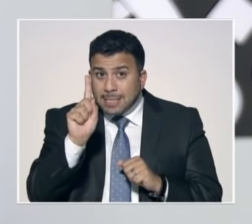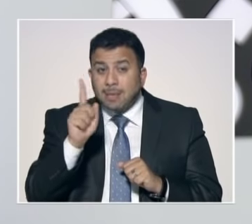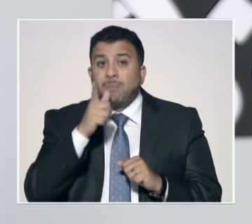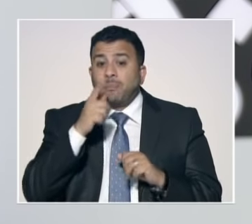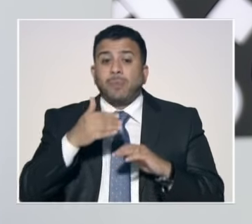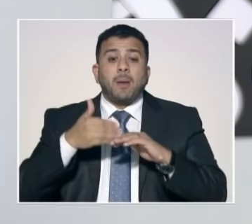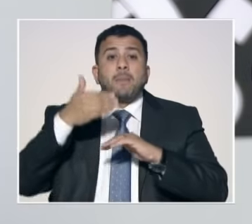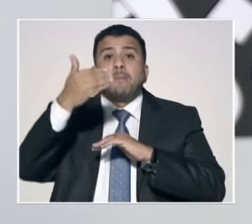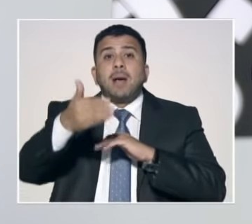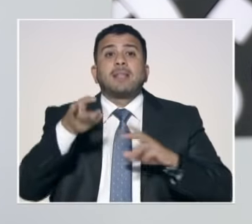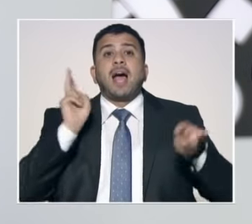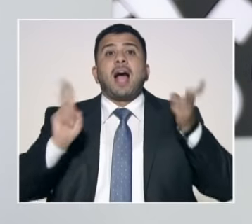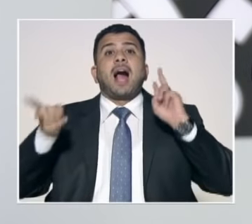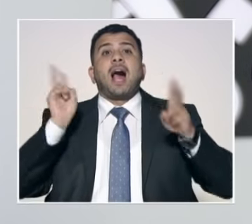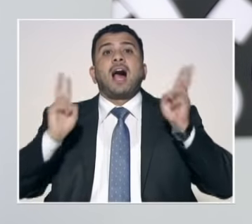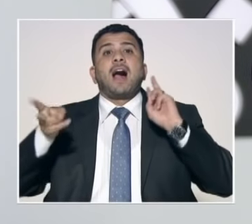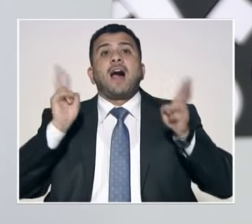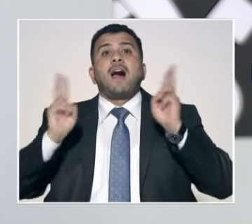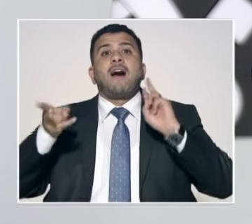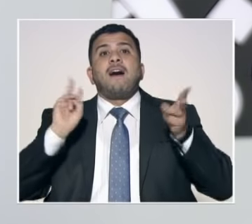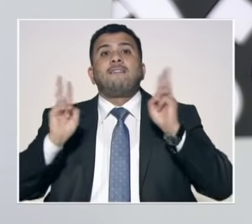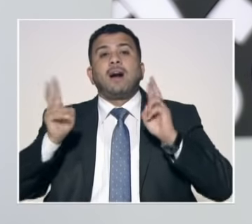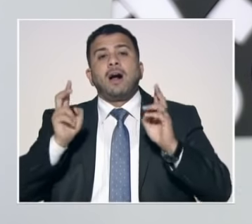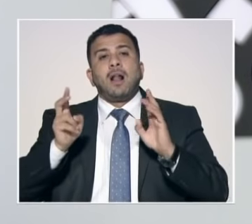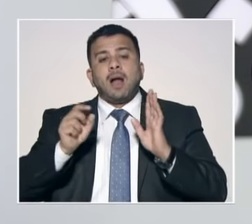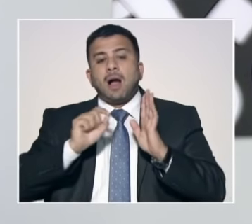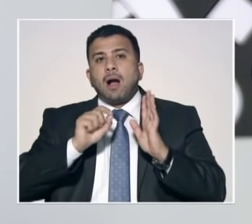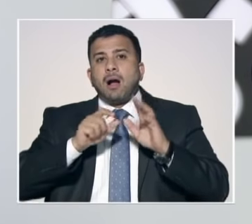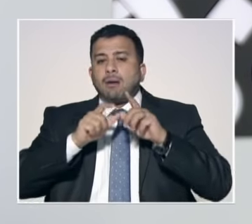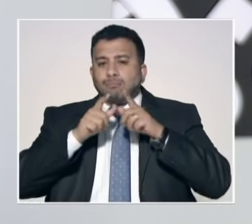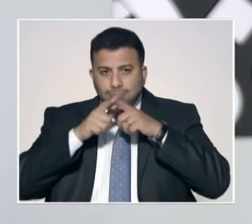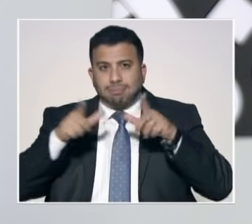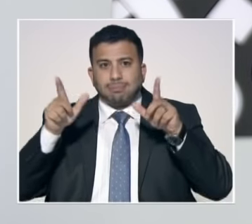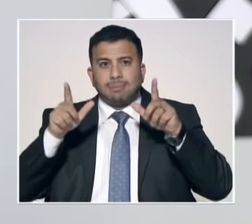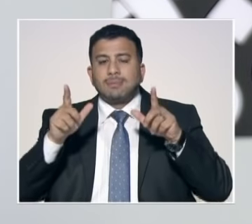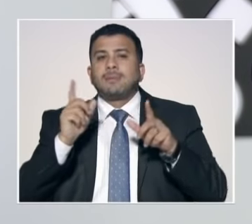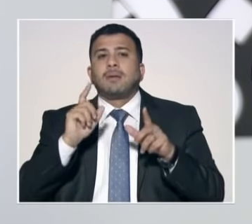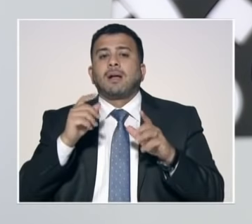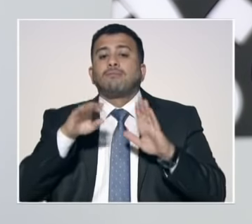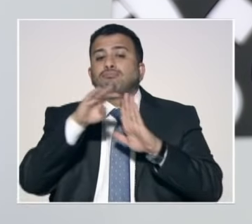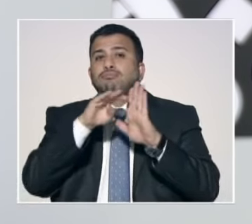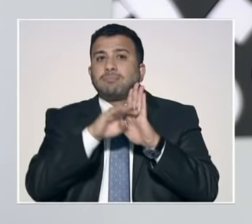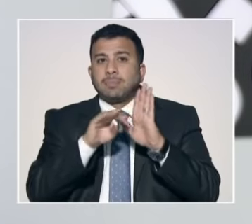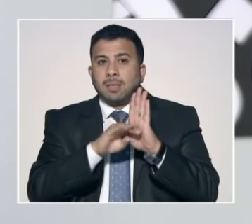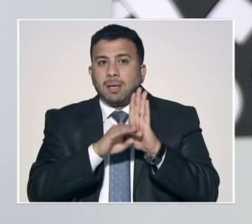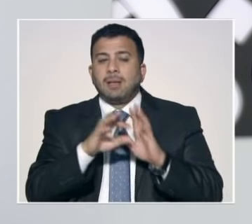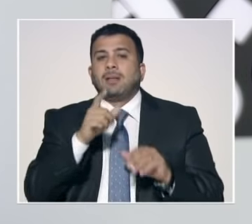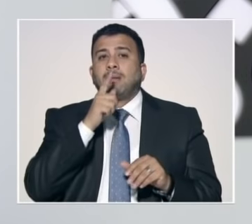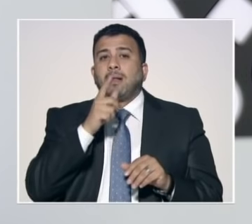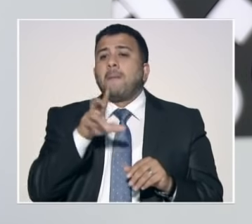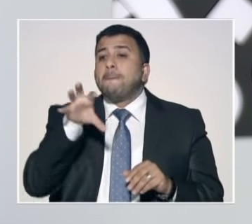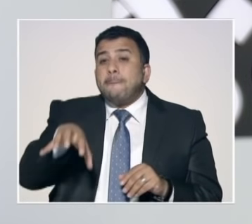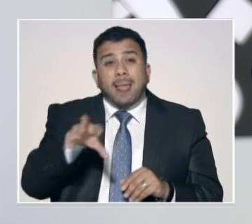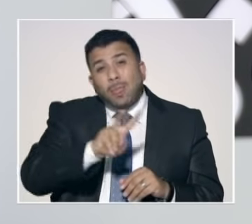النكاح بعد ذلك، حفلة الزواج، حفلة الزواج. هذه الخطوات في بعض البلاد يا أخت